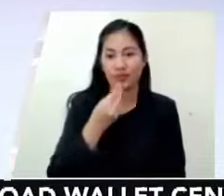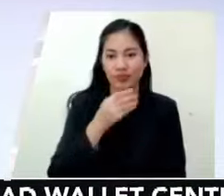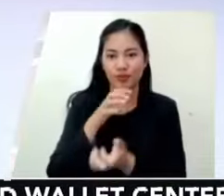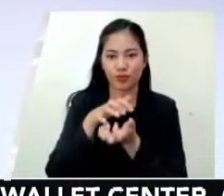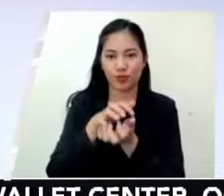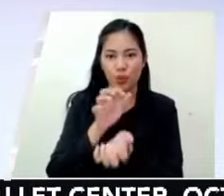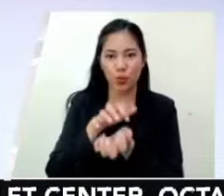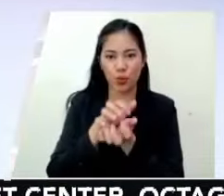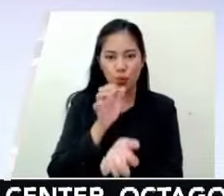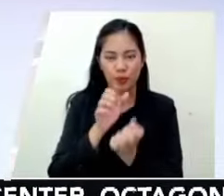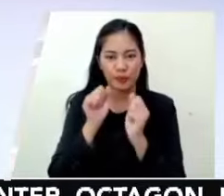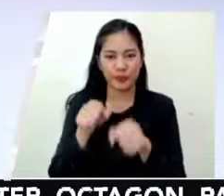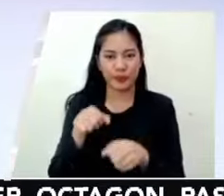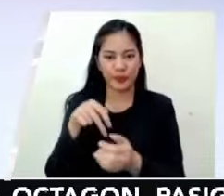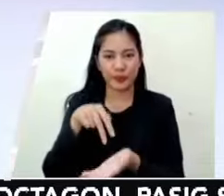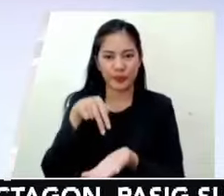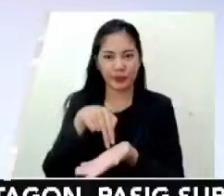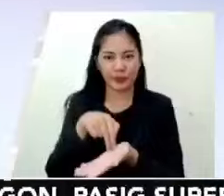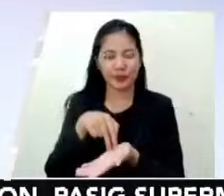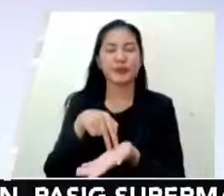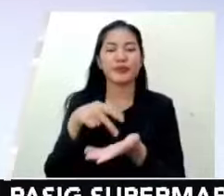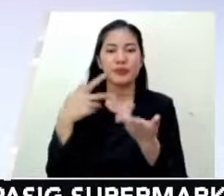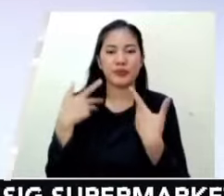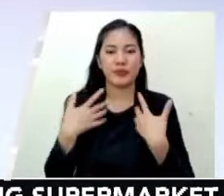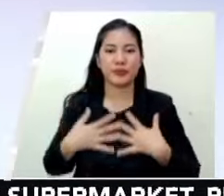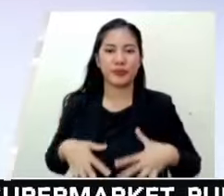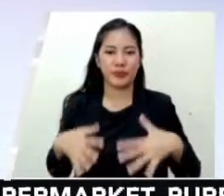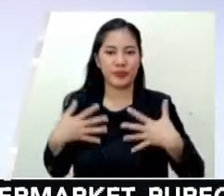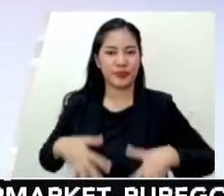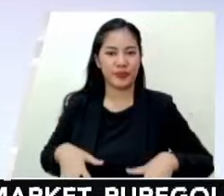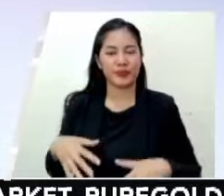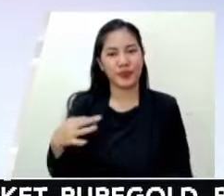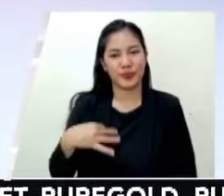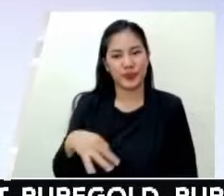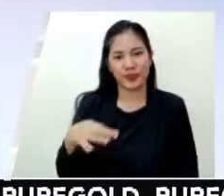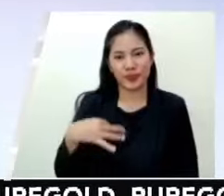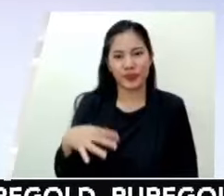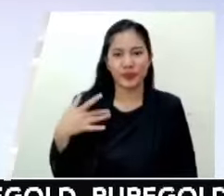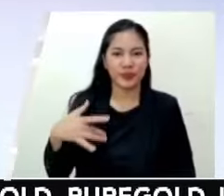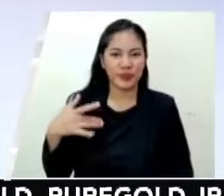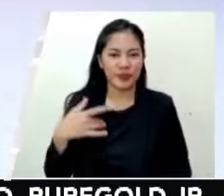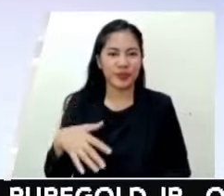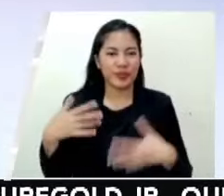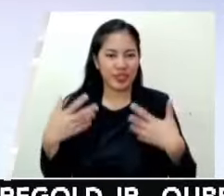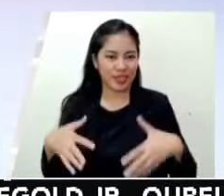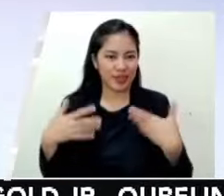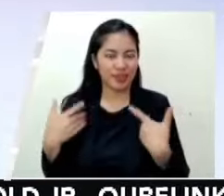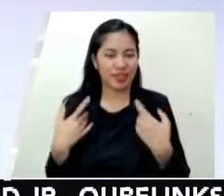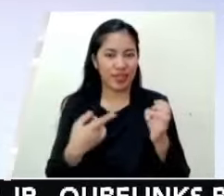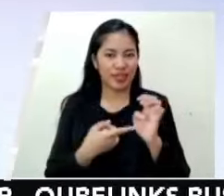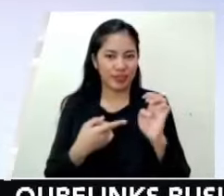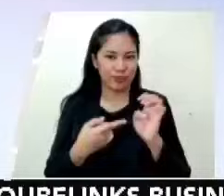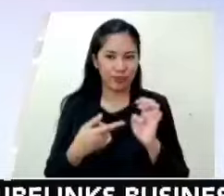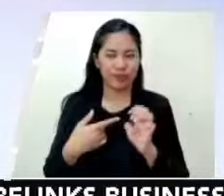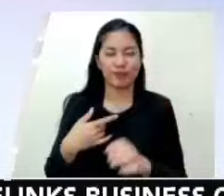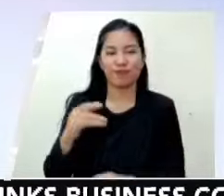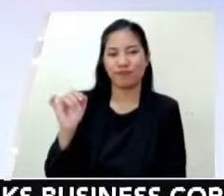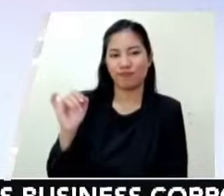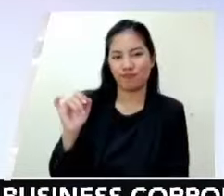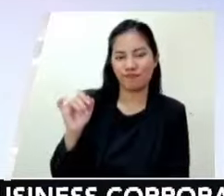at rumarampa. Extra-extra talaga yung special na presentation dahil sa costume paandar niya, ha? At narito